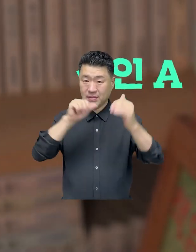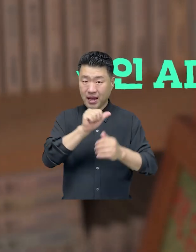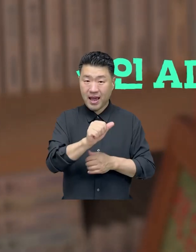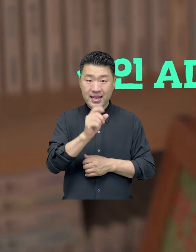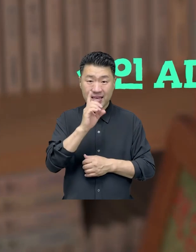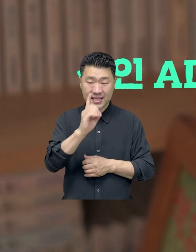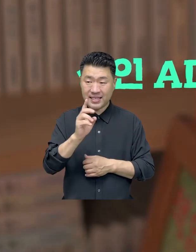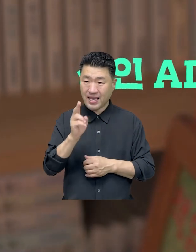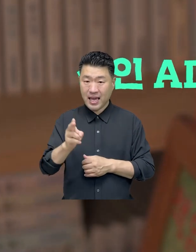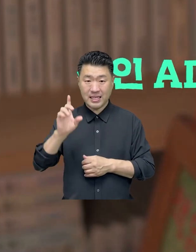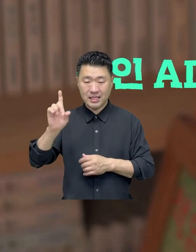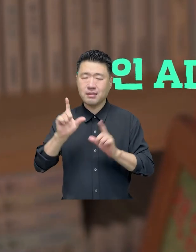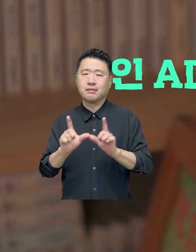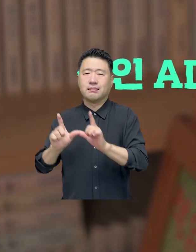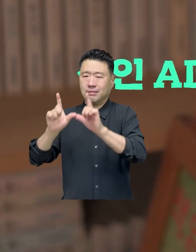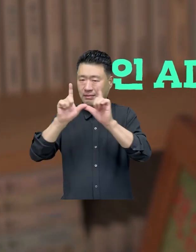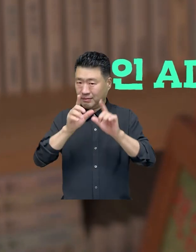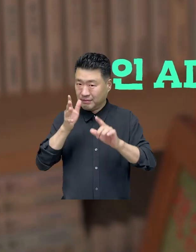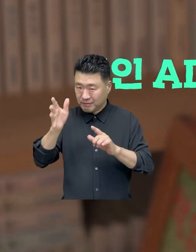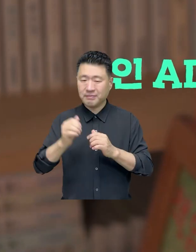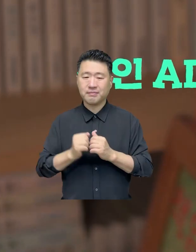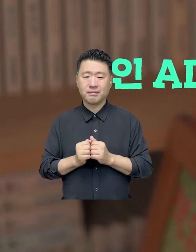성인 ADHD로 살아가기.